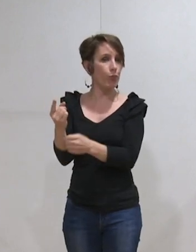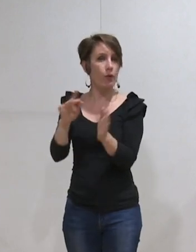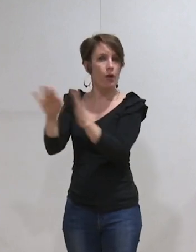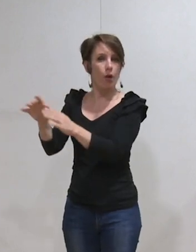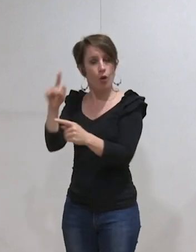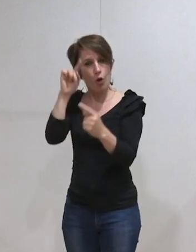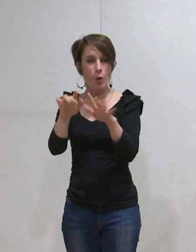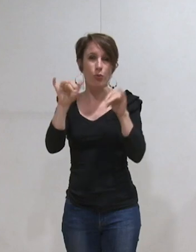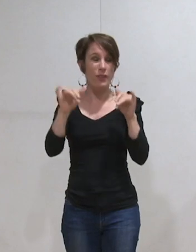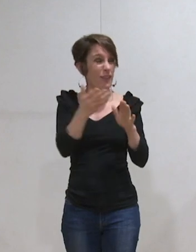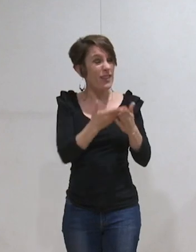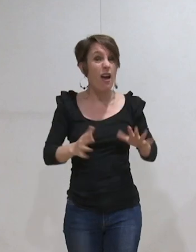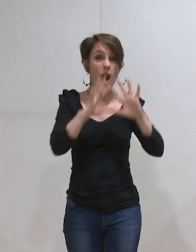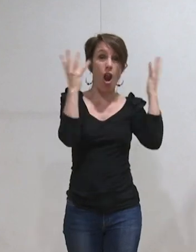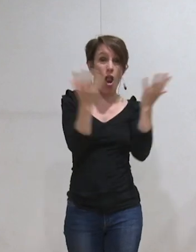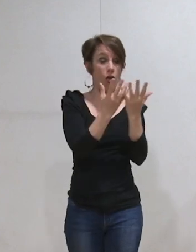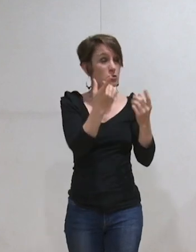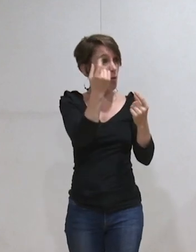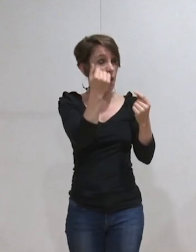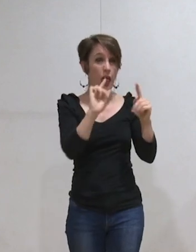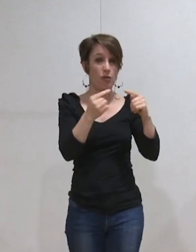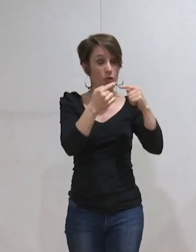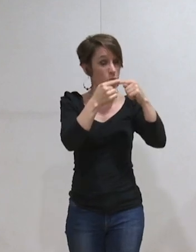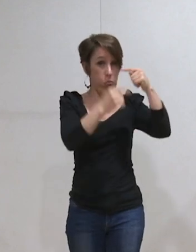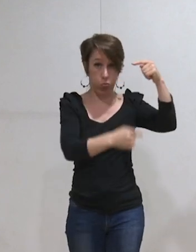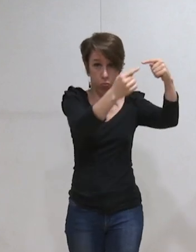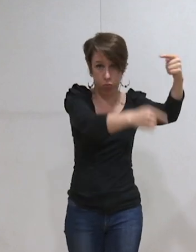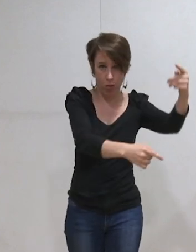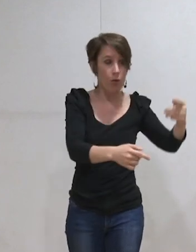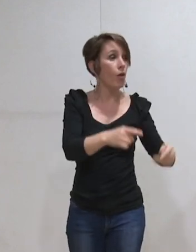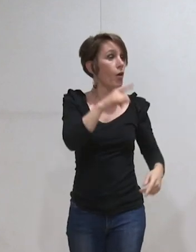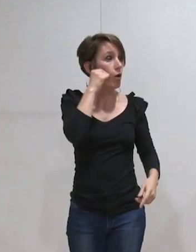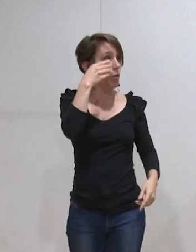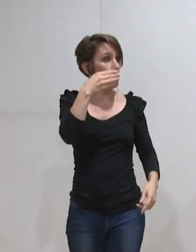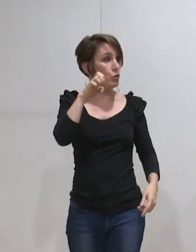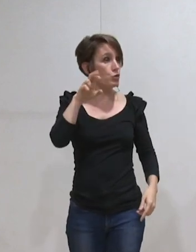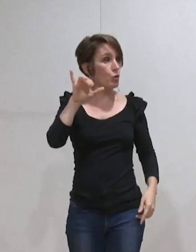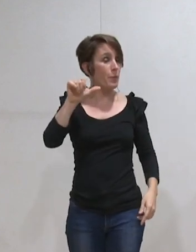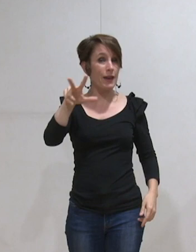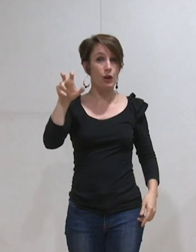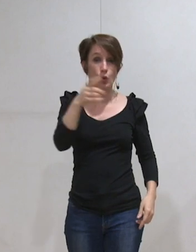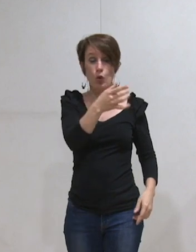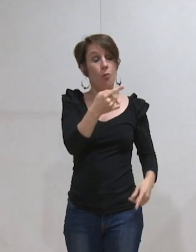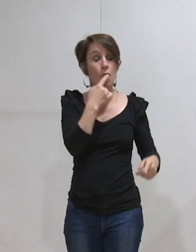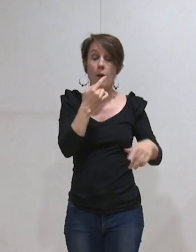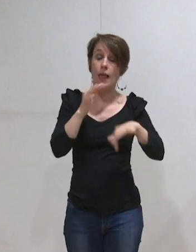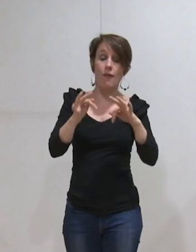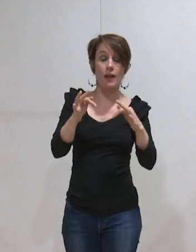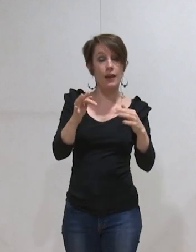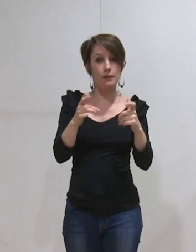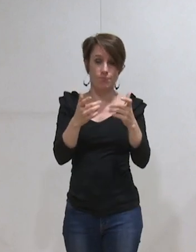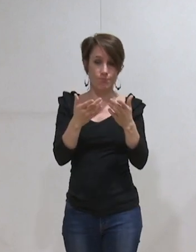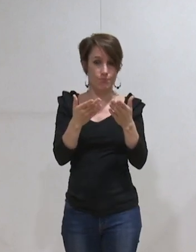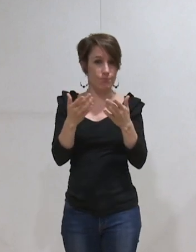de l'ensemble vous avez évoqué monsieur Merot à l'instant la position de l'agglomération c'est elle qui en final va devoir